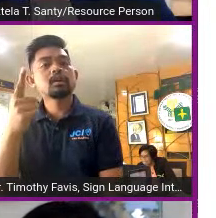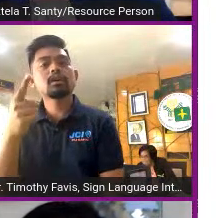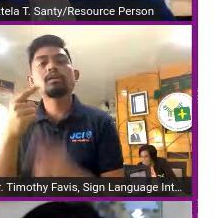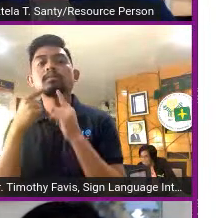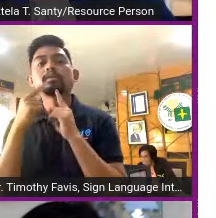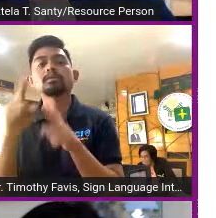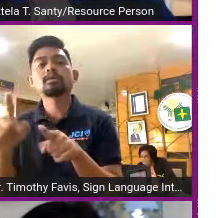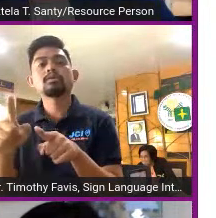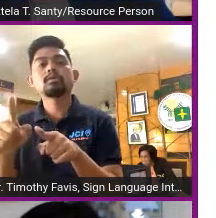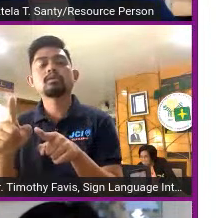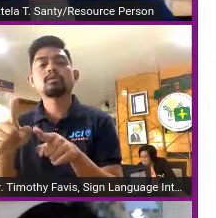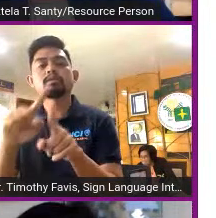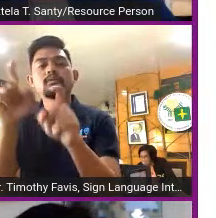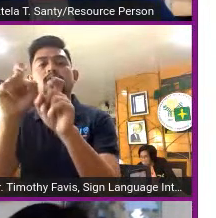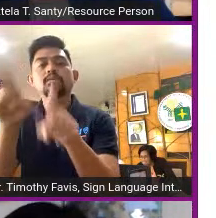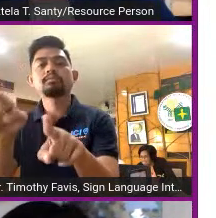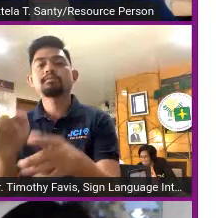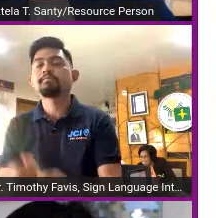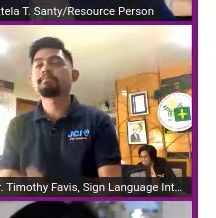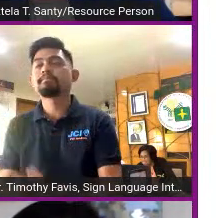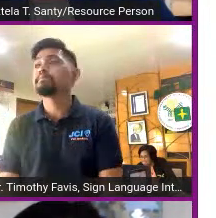inyong mga